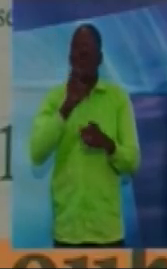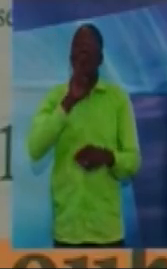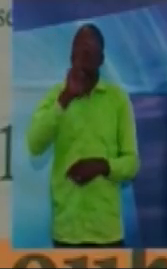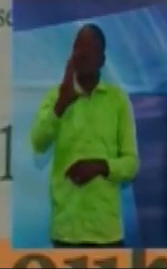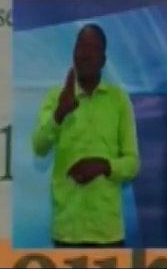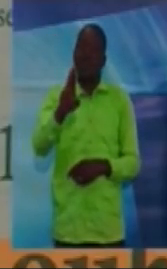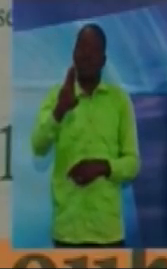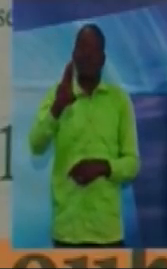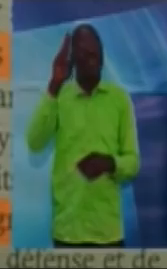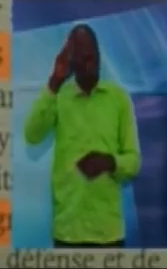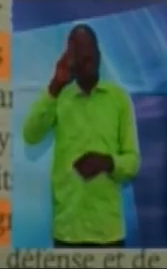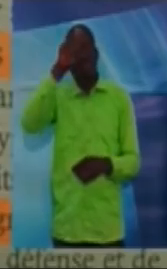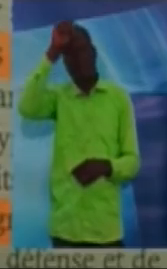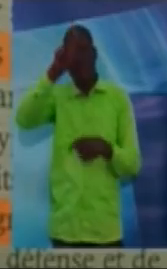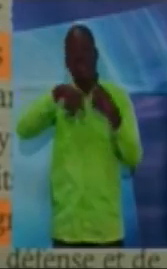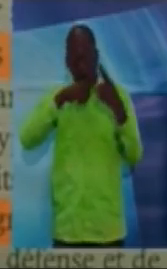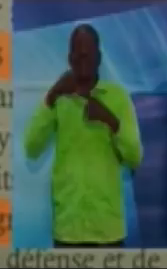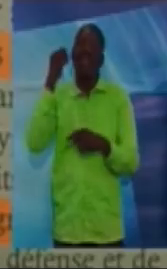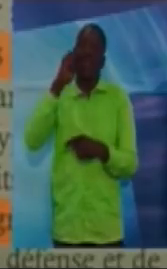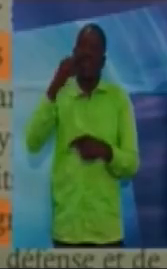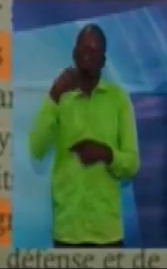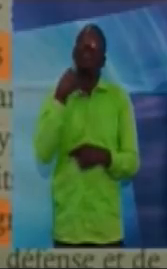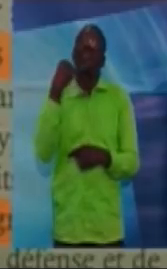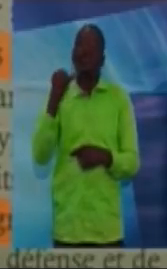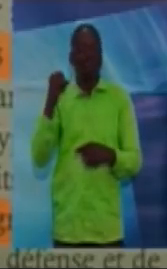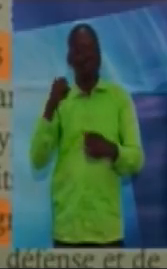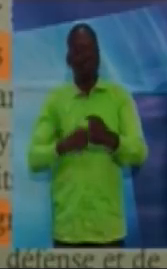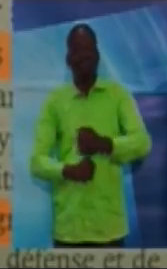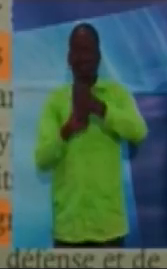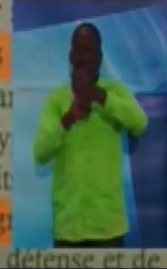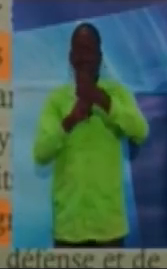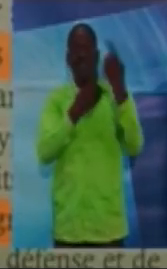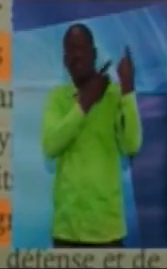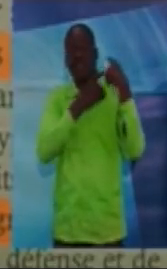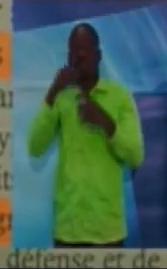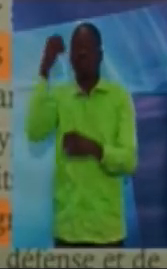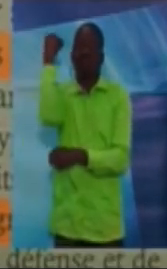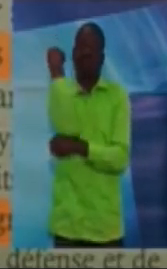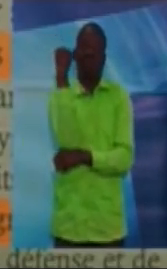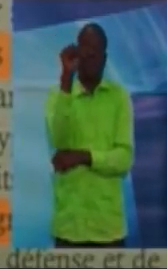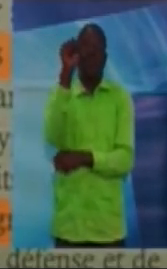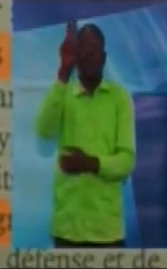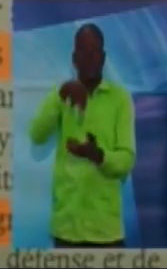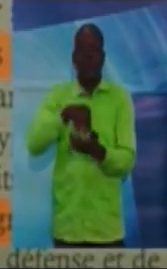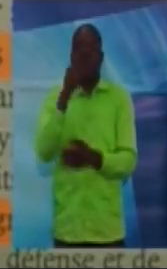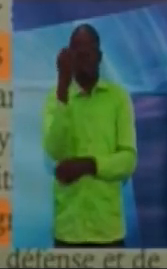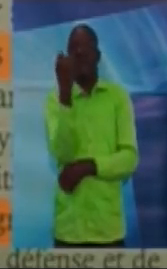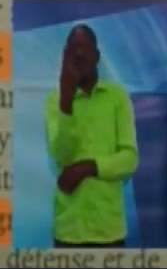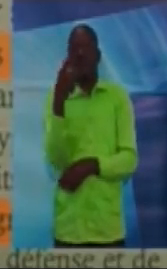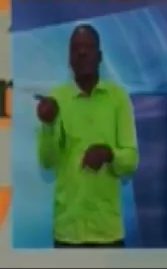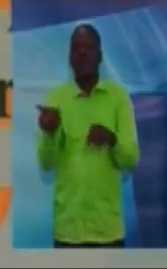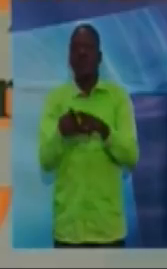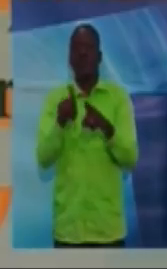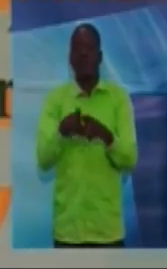ou réelle, et l'Égypte quant à elle, par l'insécurité et l'extrémisme, depuis la révolution de 2011. Dans la même